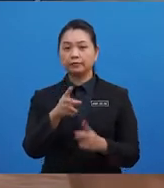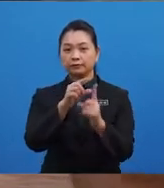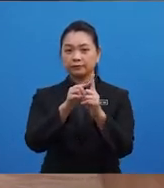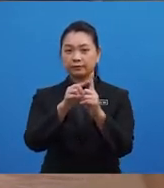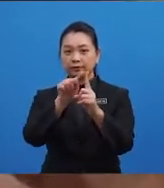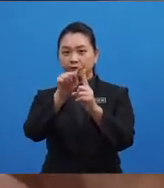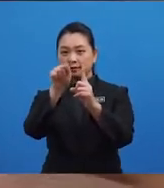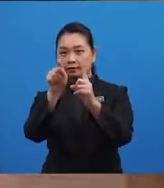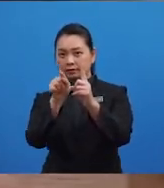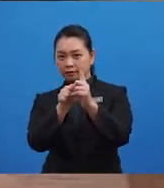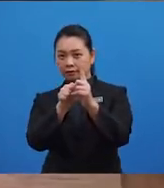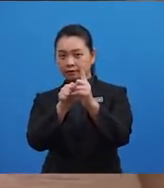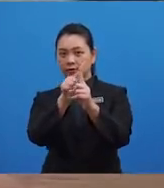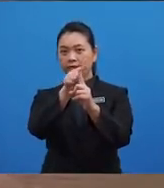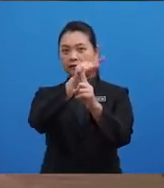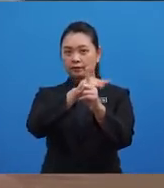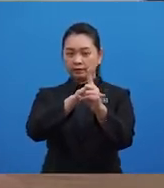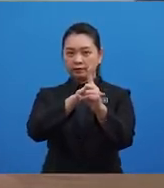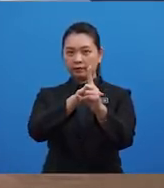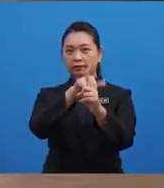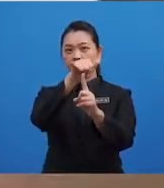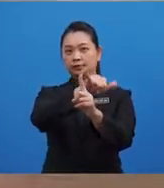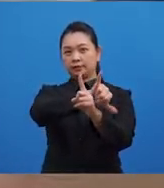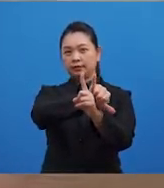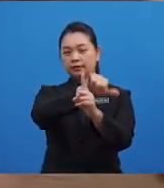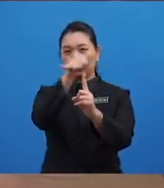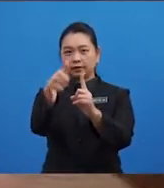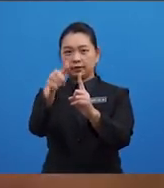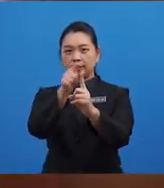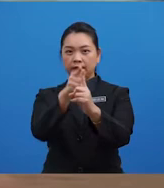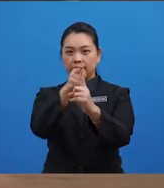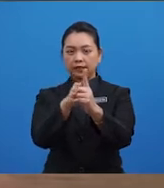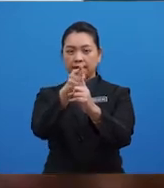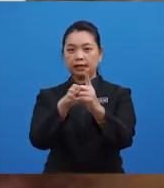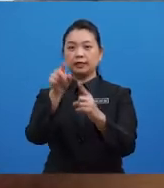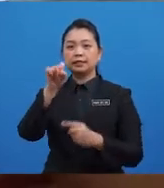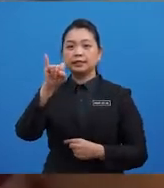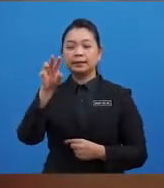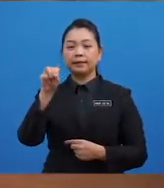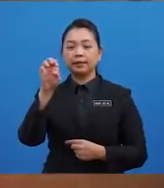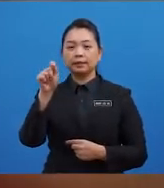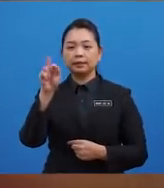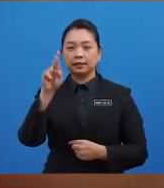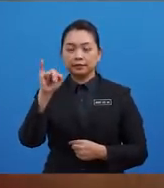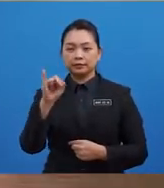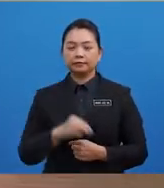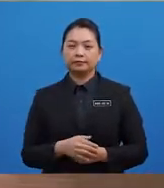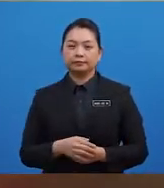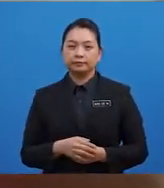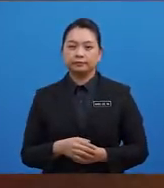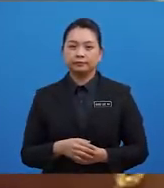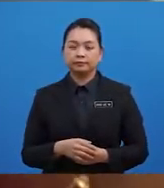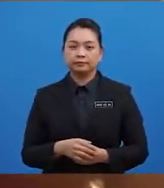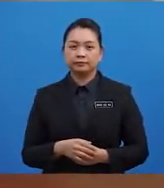sekarang menggariskan garisan lipatan tersebut dan garisan ini merupakan paksi simetri. Apabila cikgu melipat